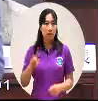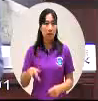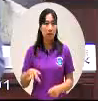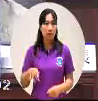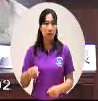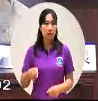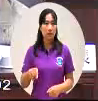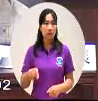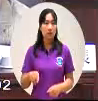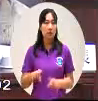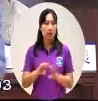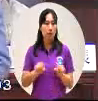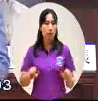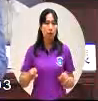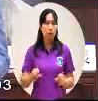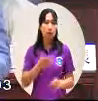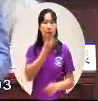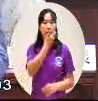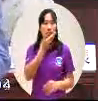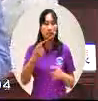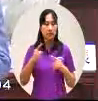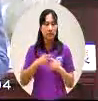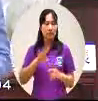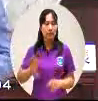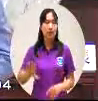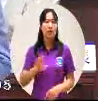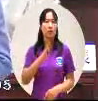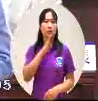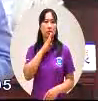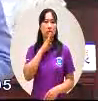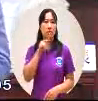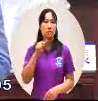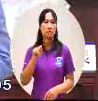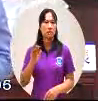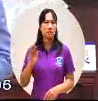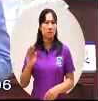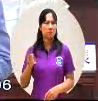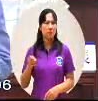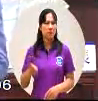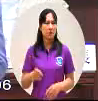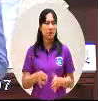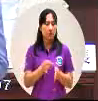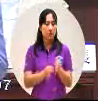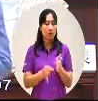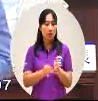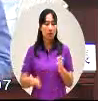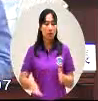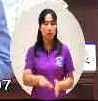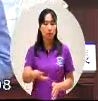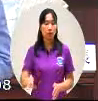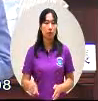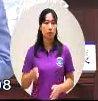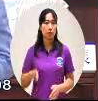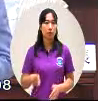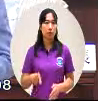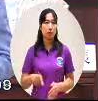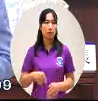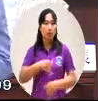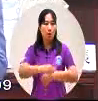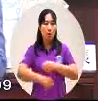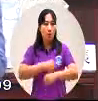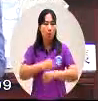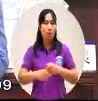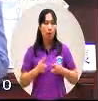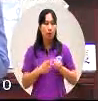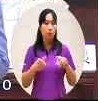是私人的土地啦，那当然这个篮球场过去也都不是属于里活动中心的这个管辖的范围。那目前这个